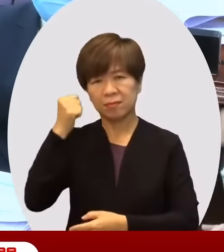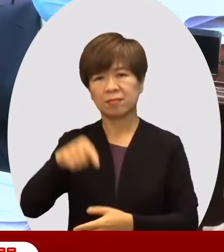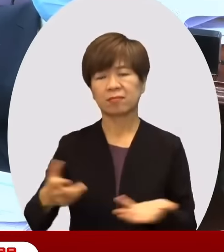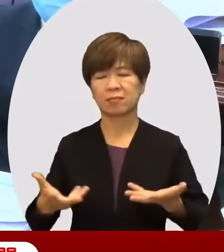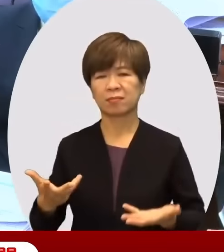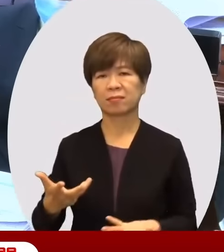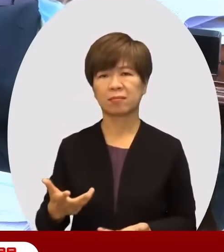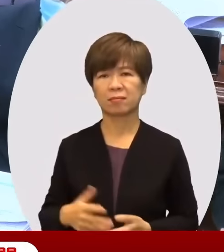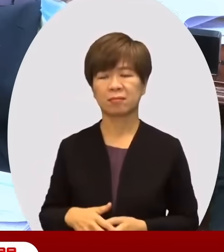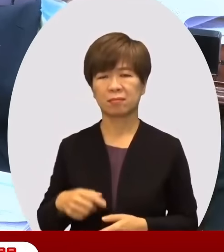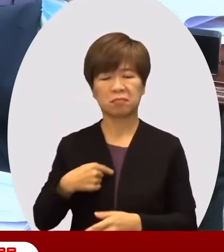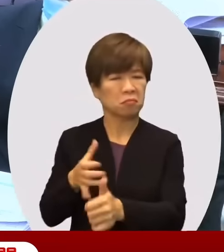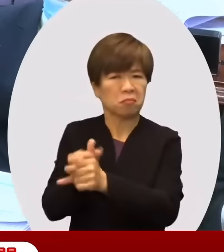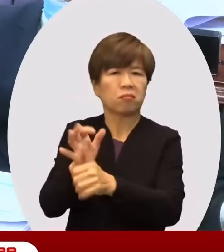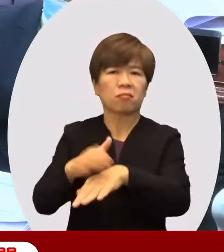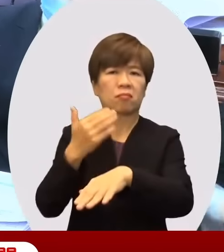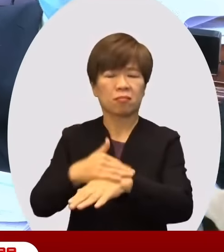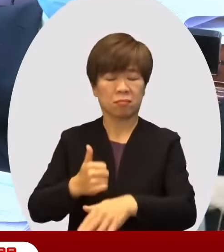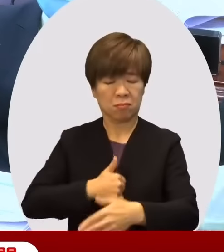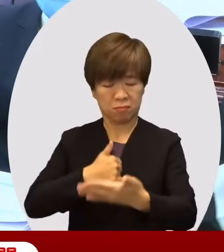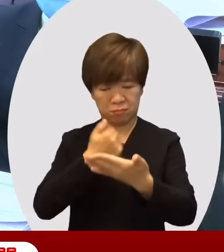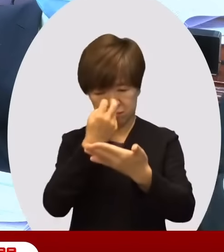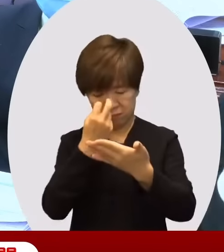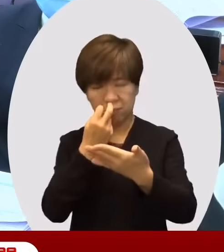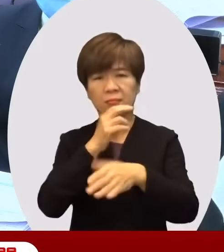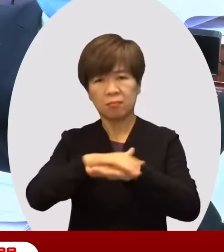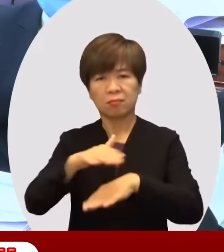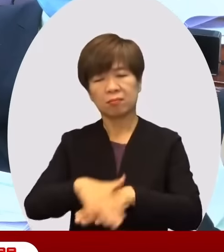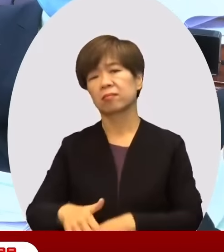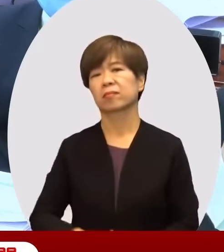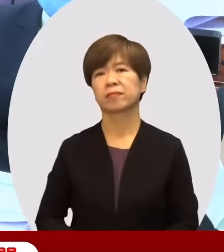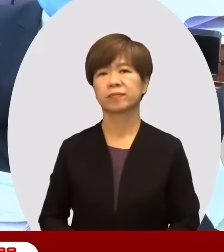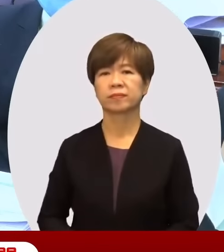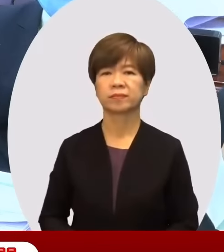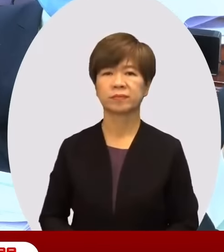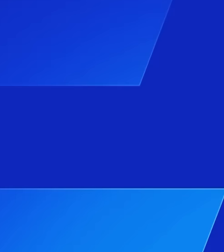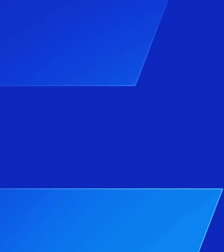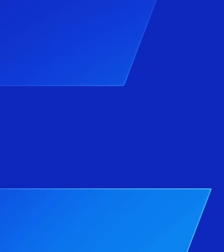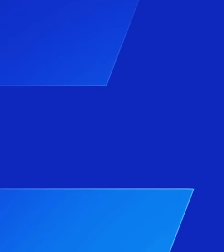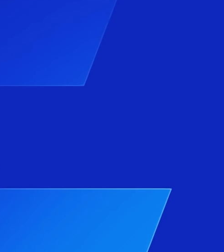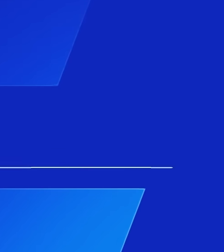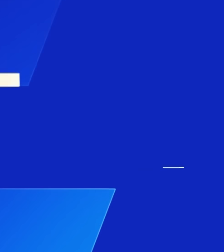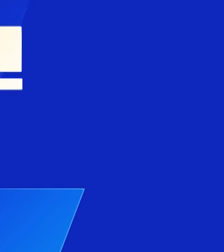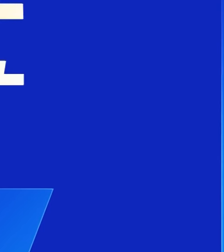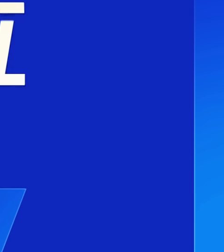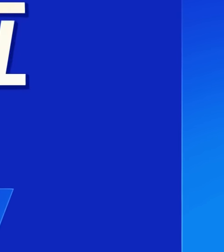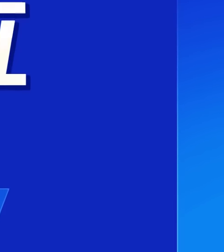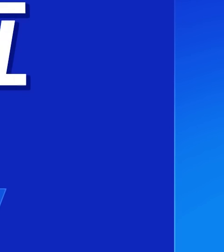不是用杯葛的，是用实质审查的。 好，那个我们先请结束发言。